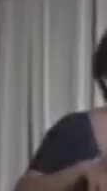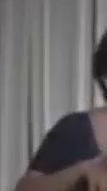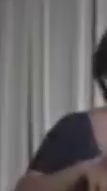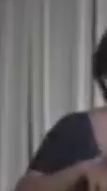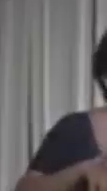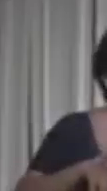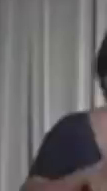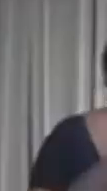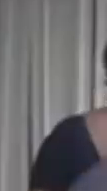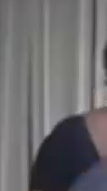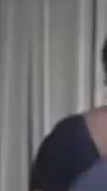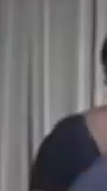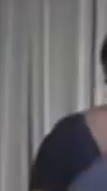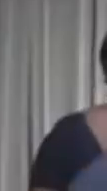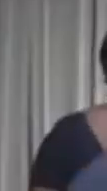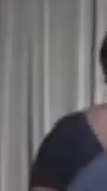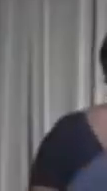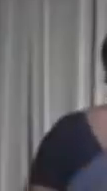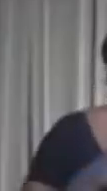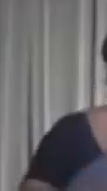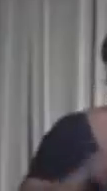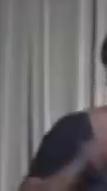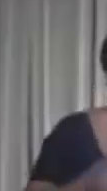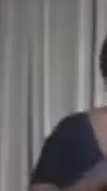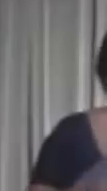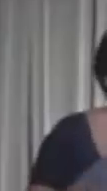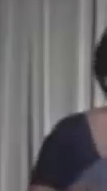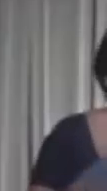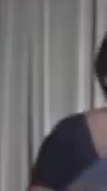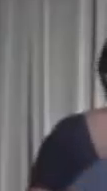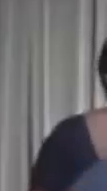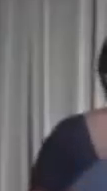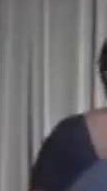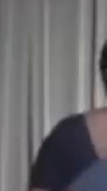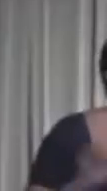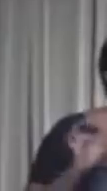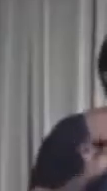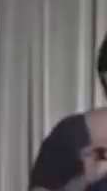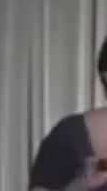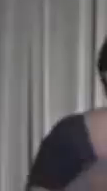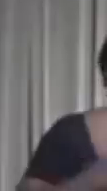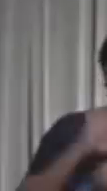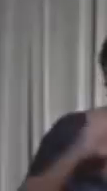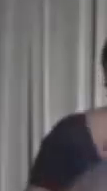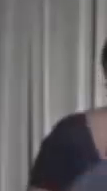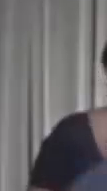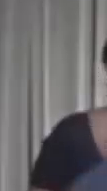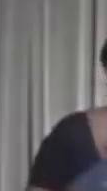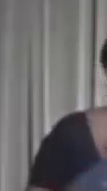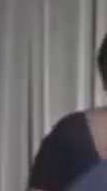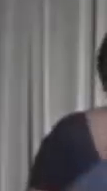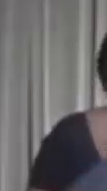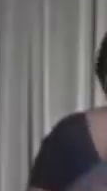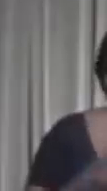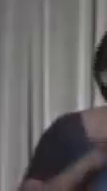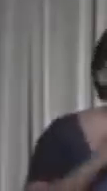என்று சொன்னார்கள். ஓமானுக்கு சென்ற பொழுது இந்த நாட்டிலே பல $1 பில்லியன் இங்கு நாங்கள் முதலீடு செய்ய இருக்கிறோம் என்று சொன்னார்கள். இவ்வாறு